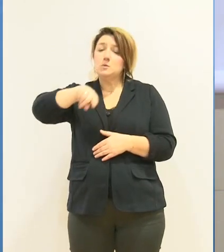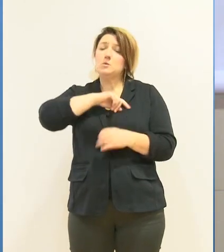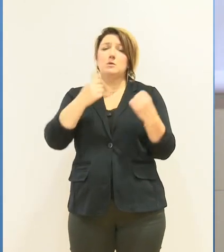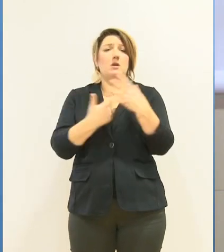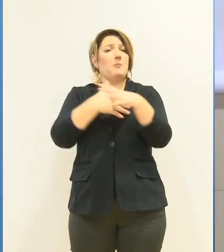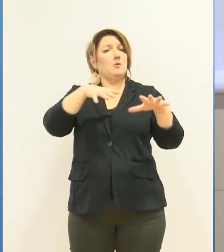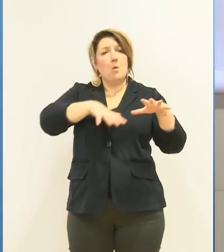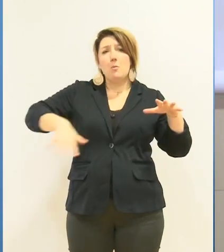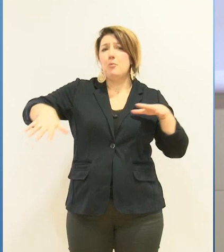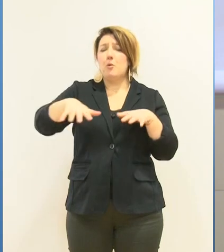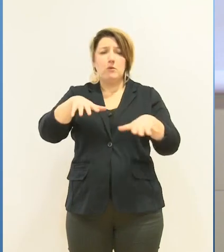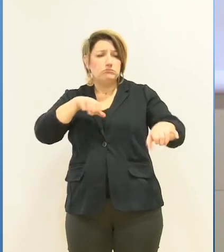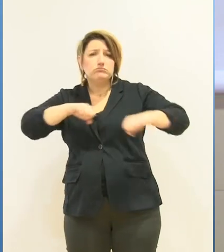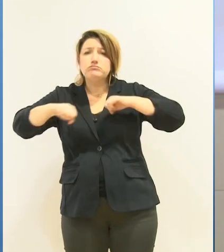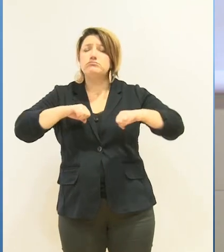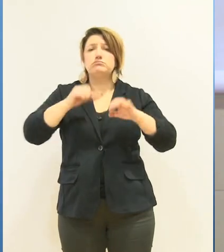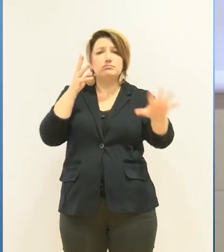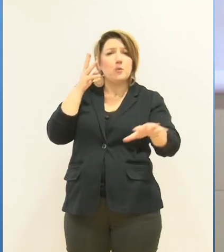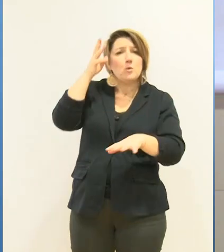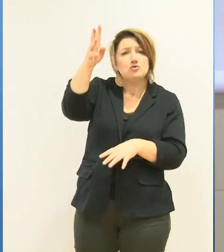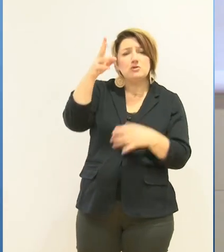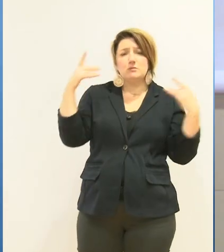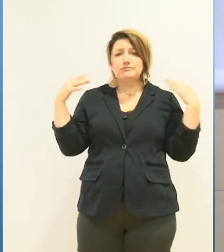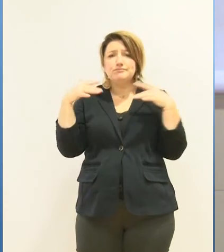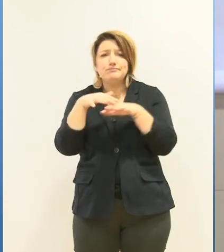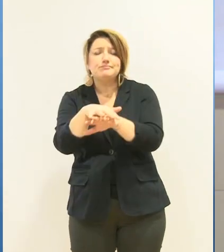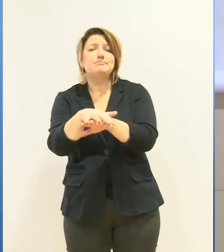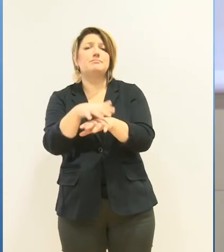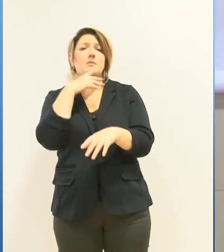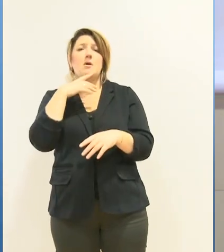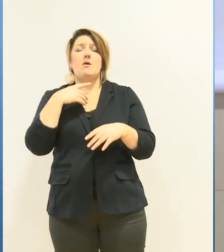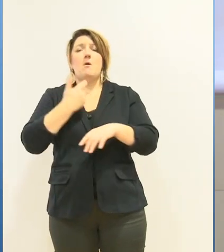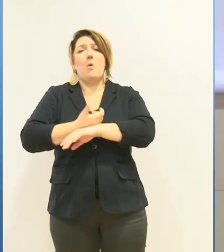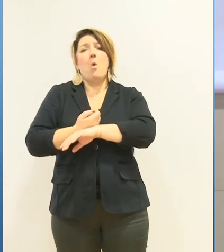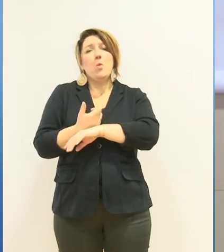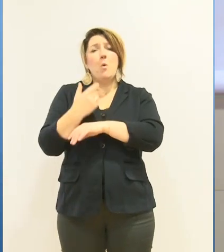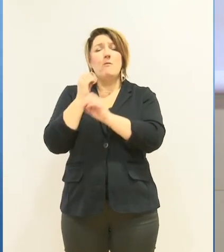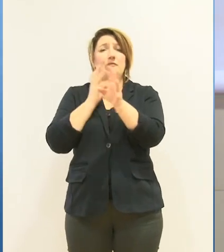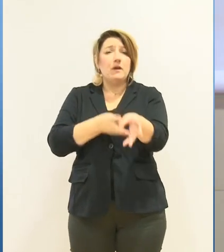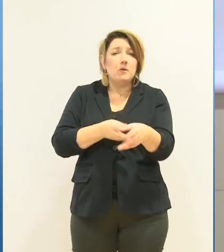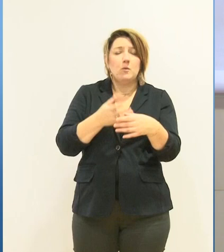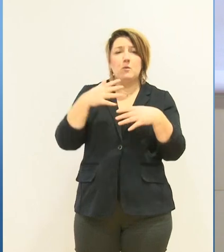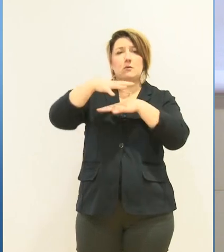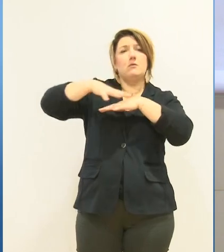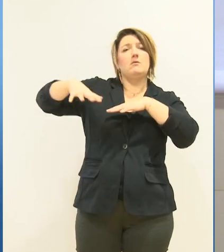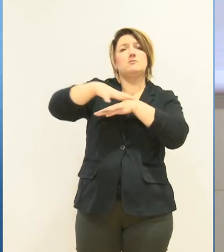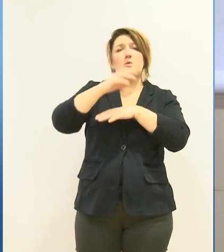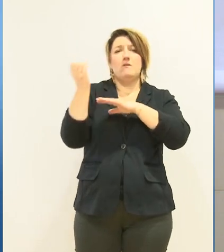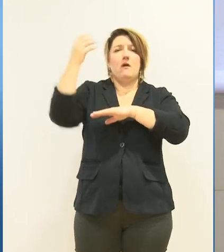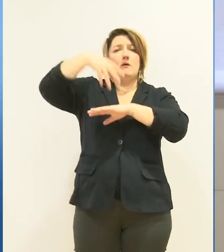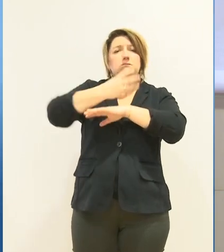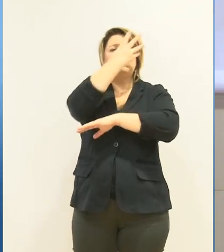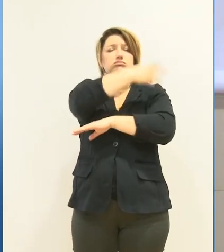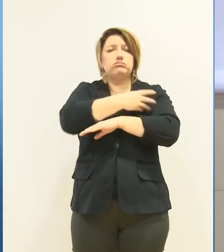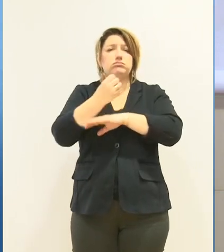avec des projets de piétonnisation avec les chronos vélo avec la mise en place d'une zone à faible émission avec la